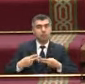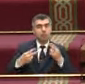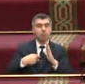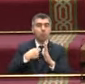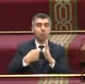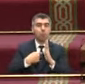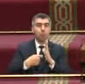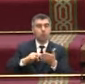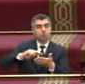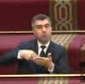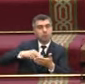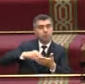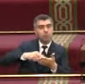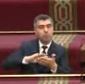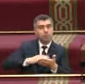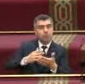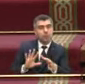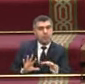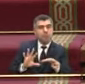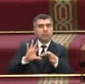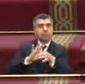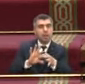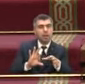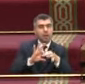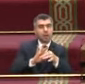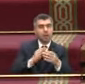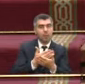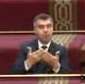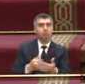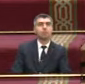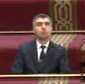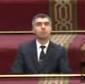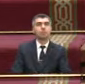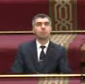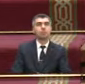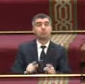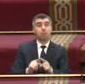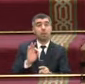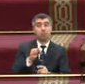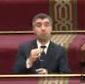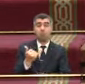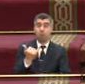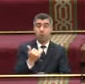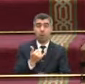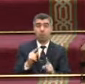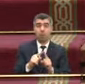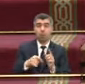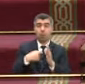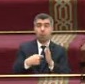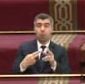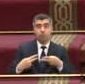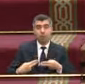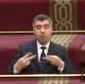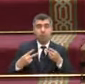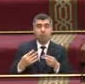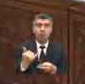وتوقيع عدد من الاتفاقيات الأولى المتعلقة به. ولا شك أن تنزيل الأمثل لهذا الورش الكبير والطموح